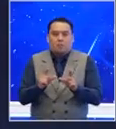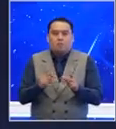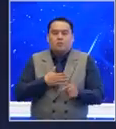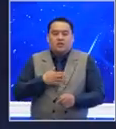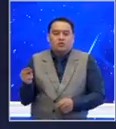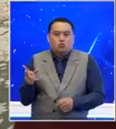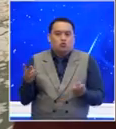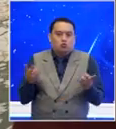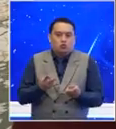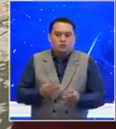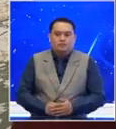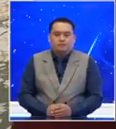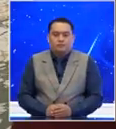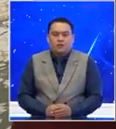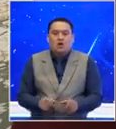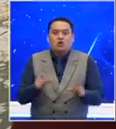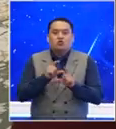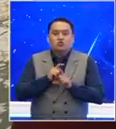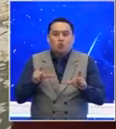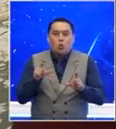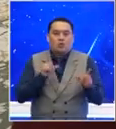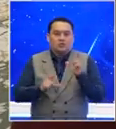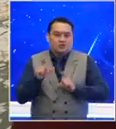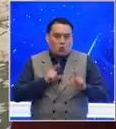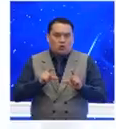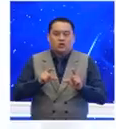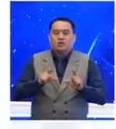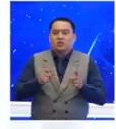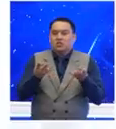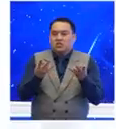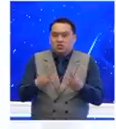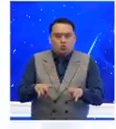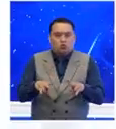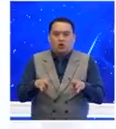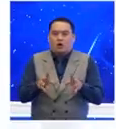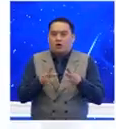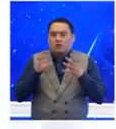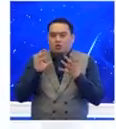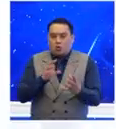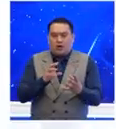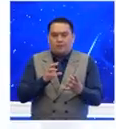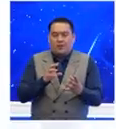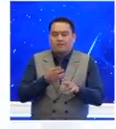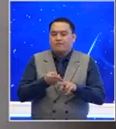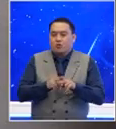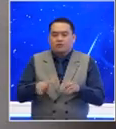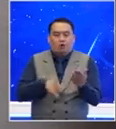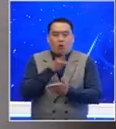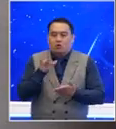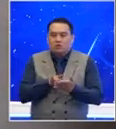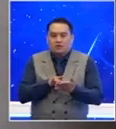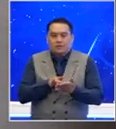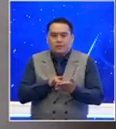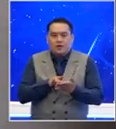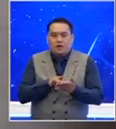мне очень необходим. А вот школьникам и студентам в нынешний период нет надобности передвигаться в общественном транспорте, считают в городском отделе